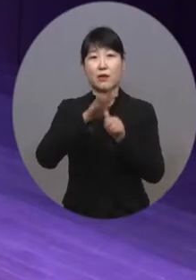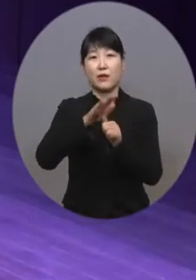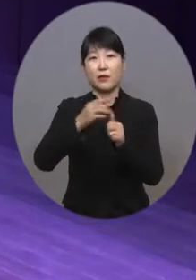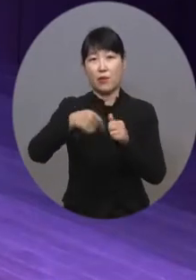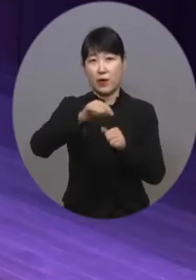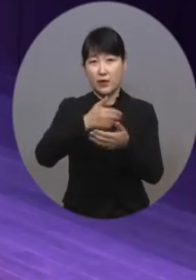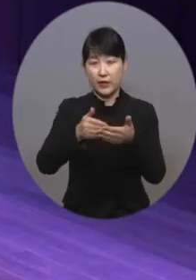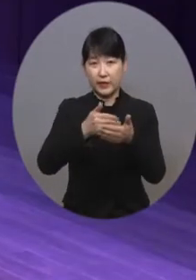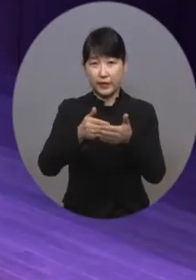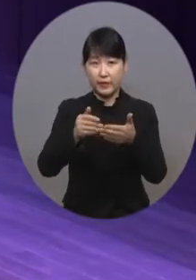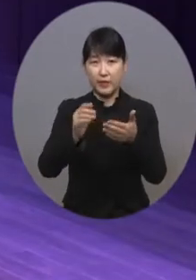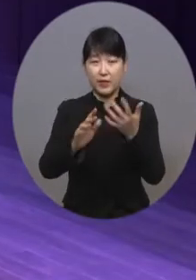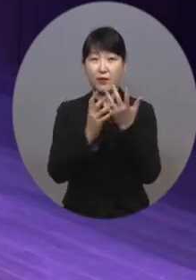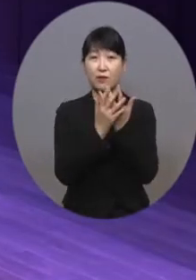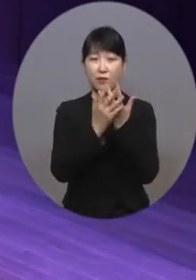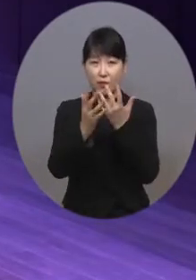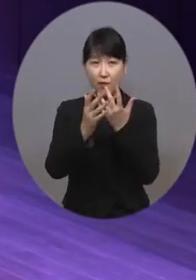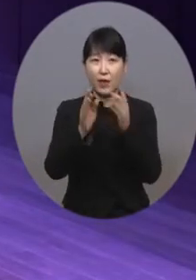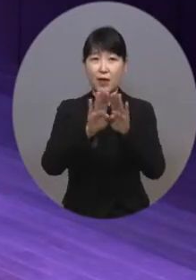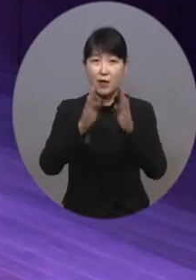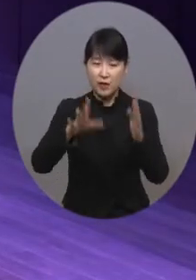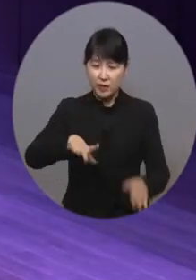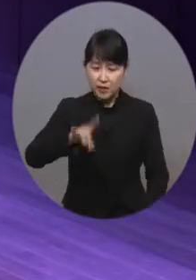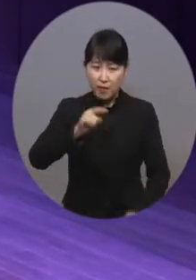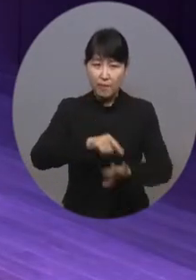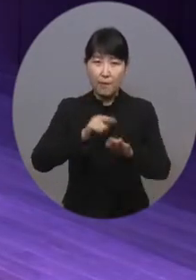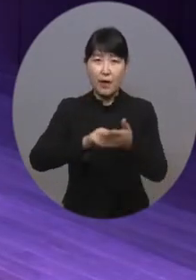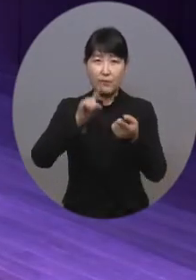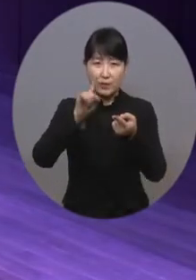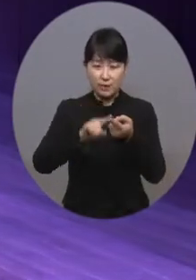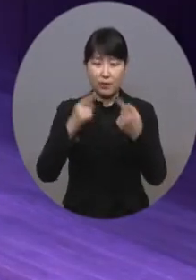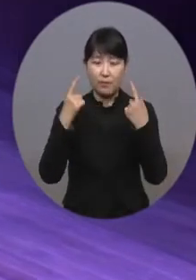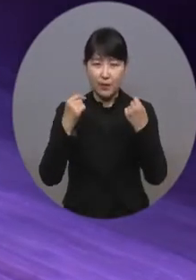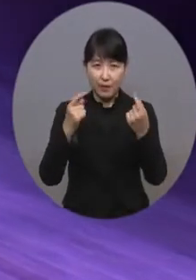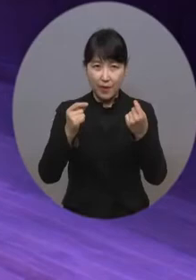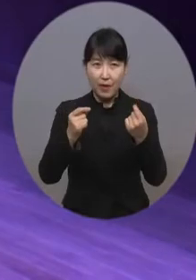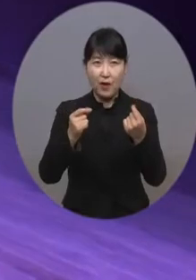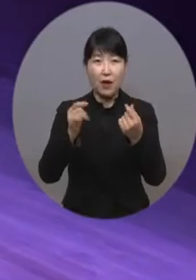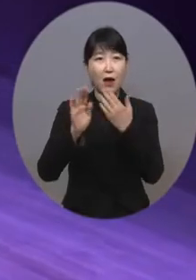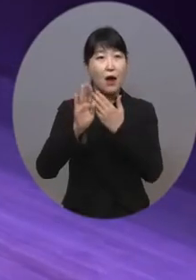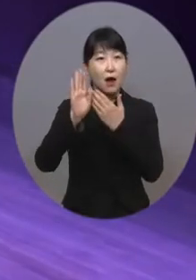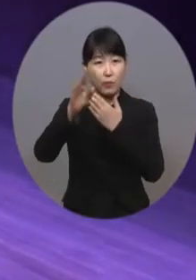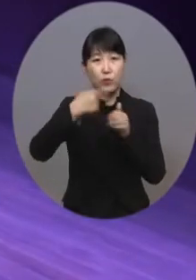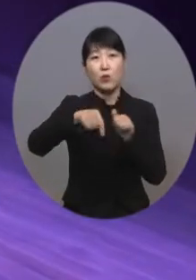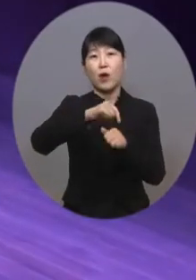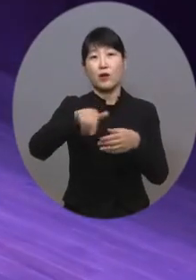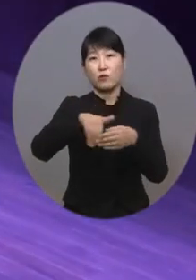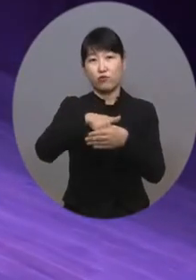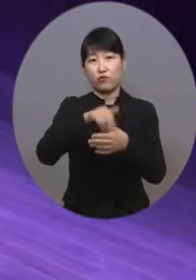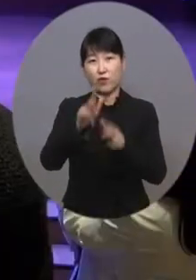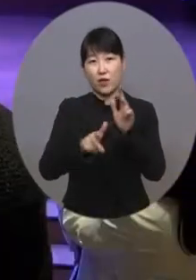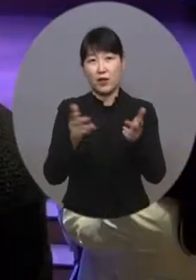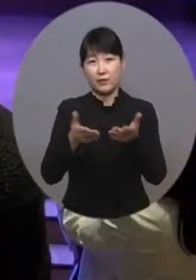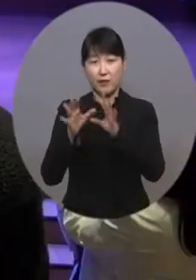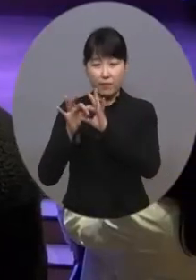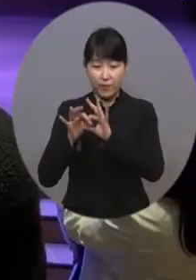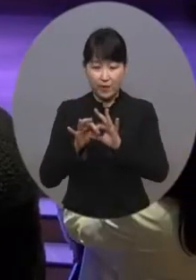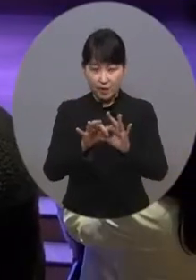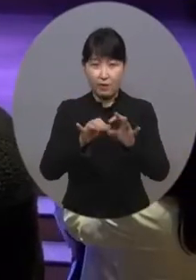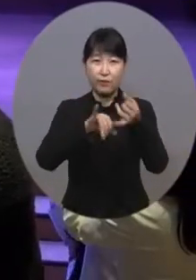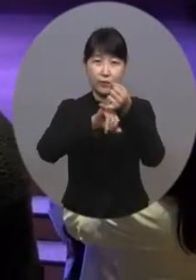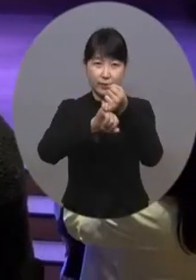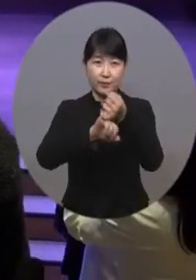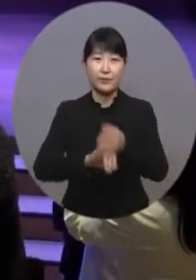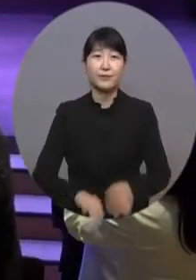대회를 준비한 첫 마음을 잃지 않고 앞으로도 지속 가능한 환경 문화 사업을 전개해 나가겠다라고